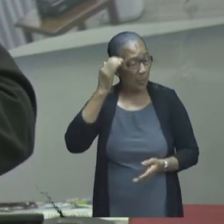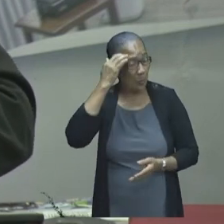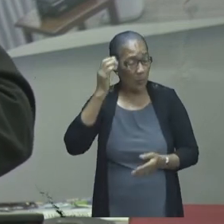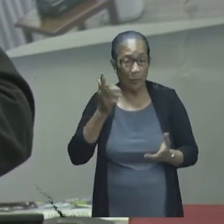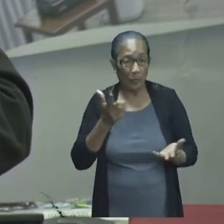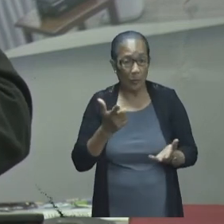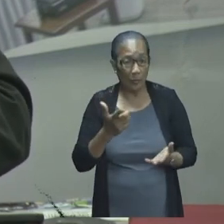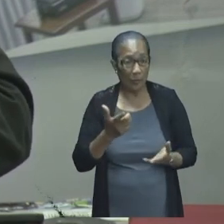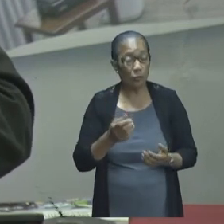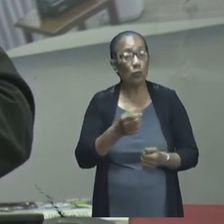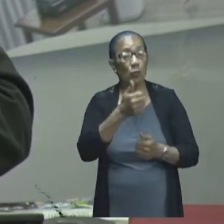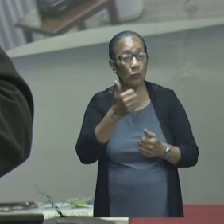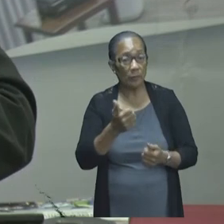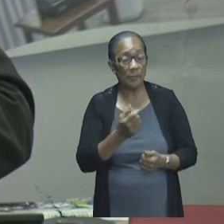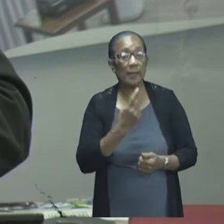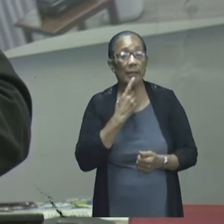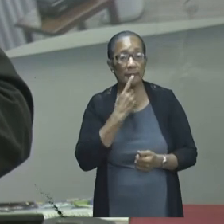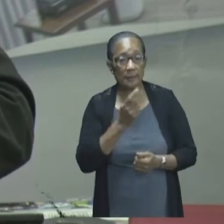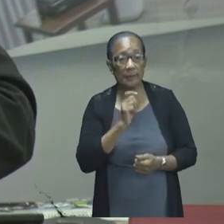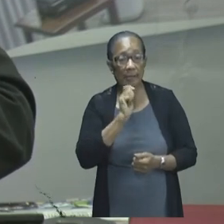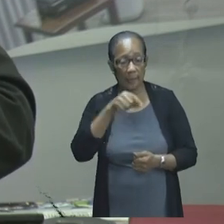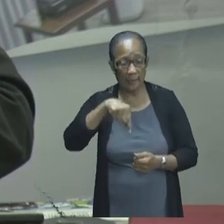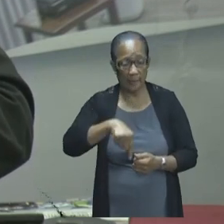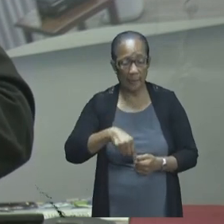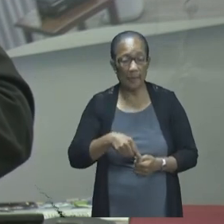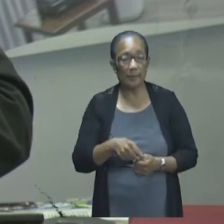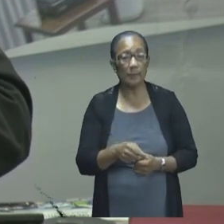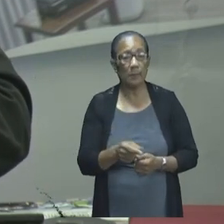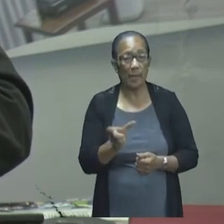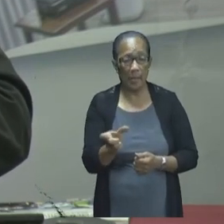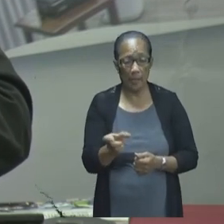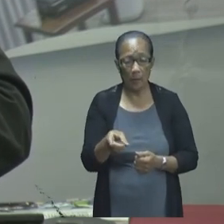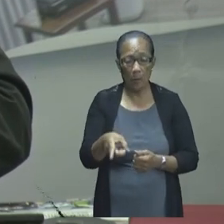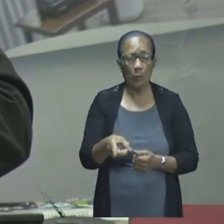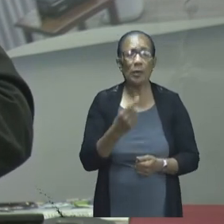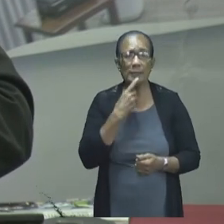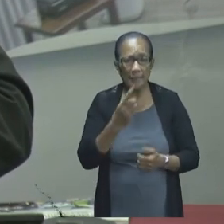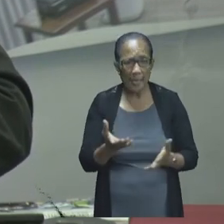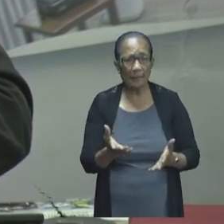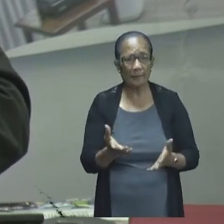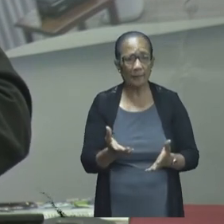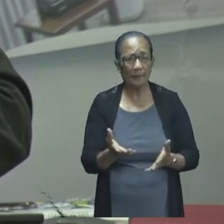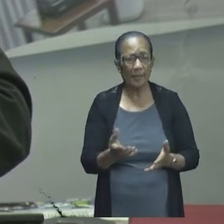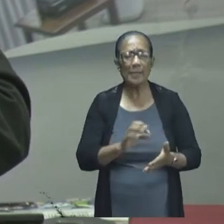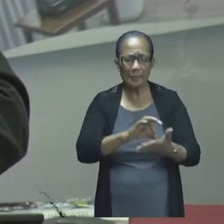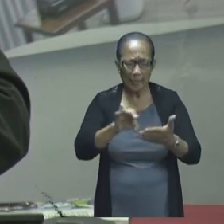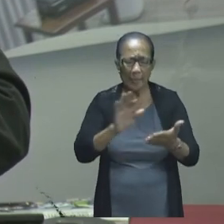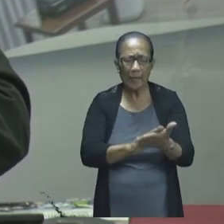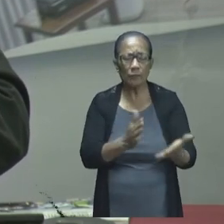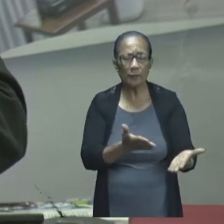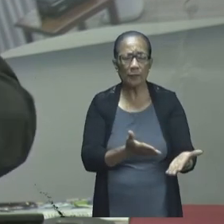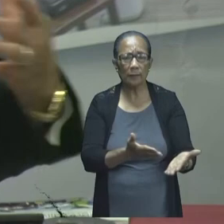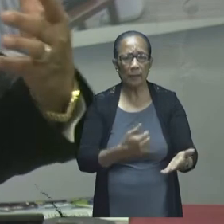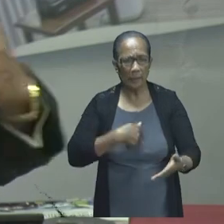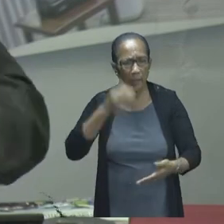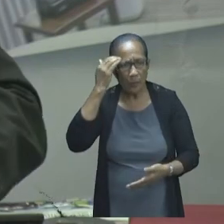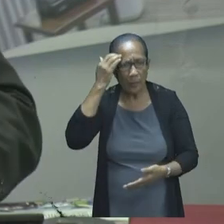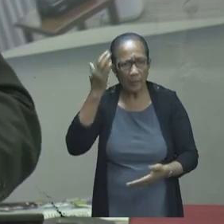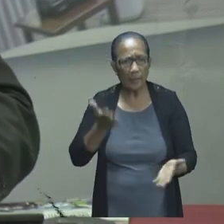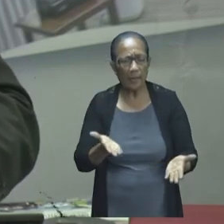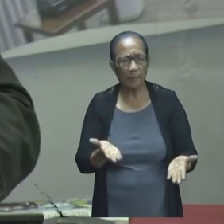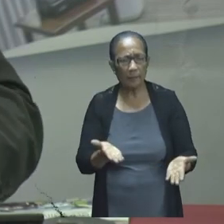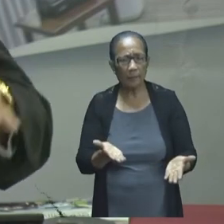journalist ook aangeven dit is mijn bron ja noem het schreef het dan weten we